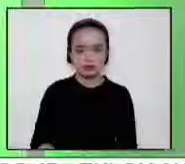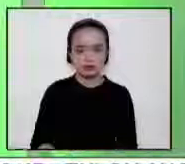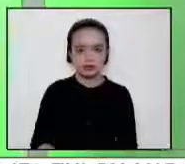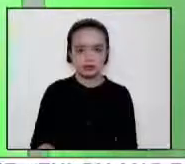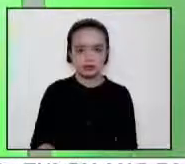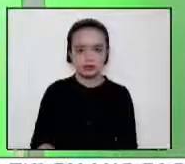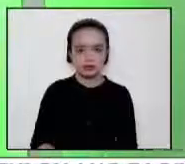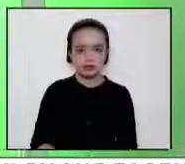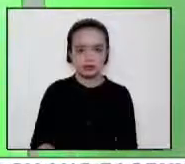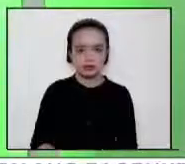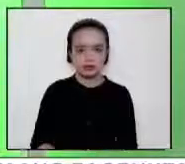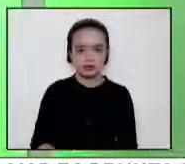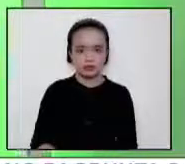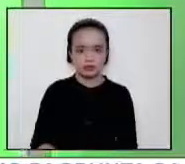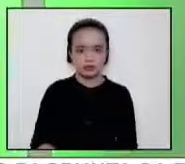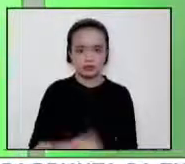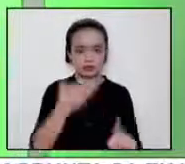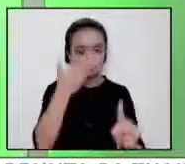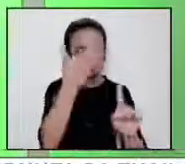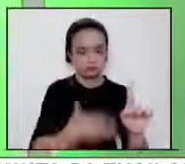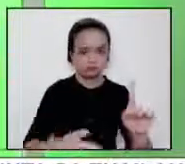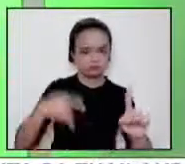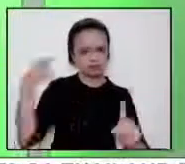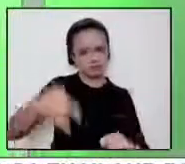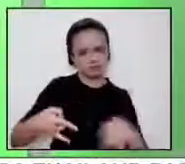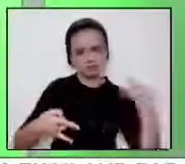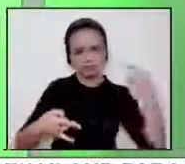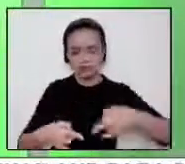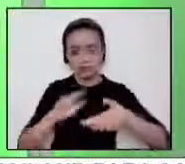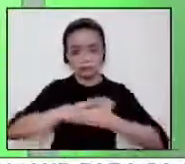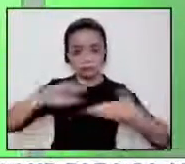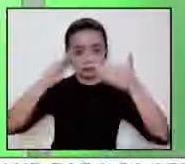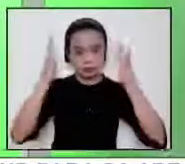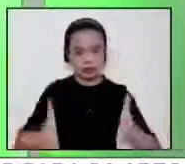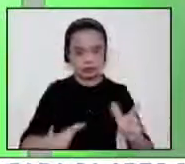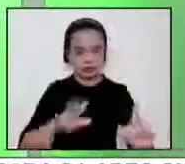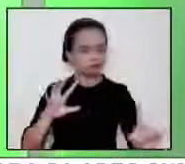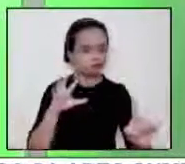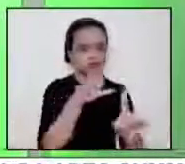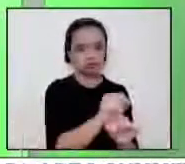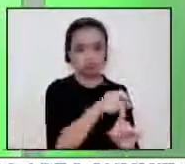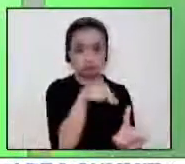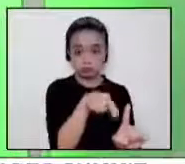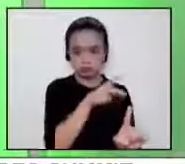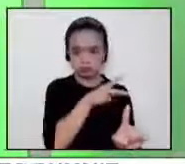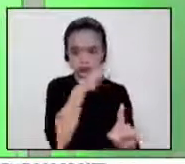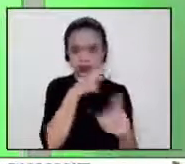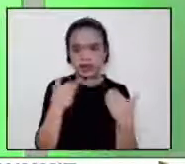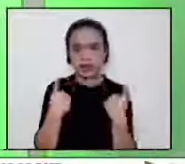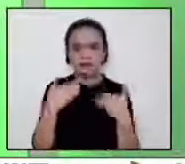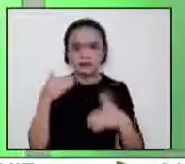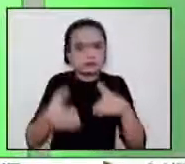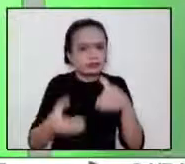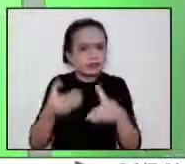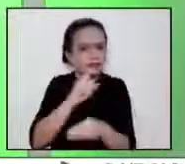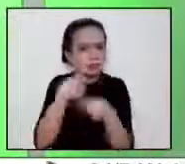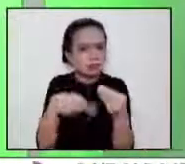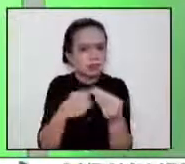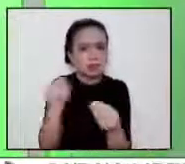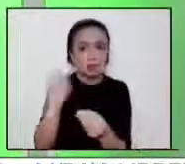Wanted na vlogger at rapper na aresto sa Cavite. Ang naturang suspect may kaso na may kaugnayan sa illegal na